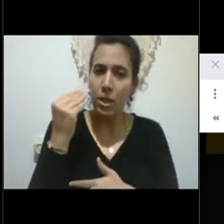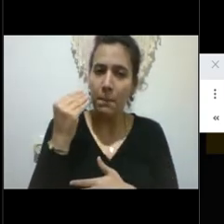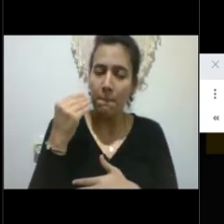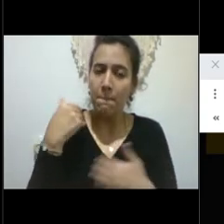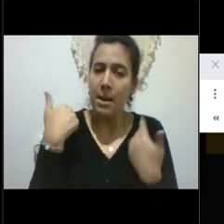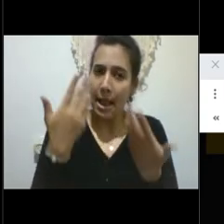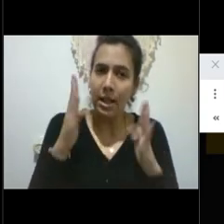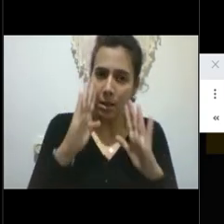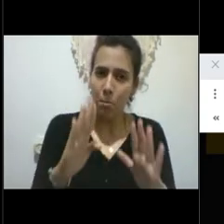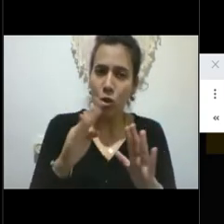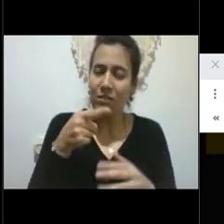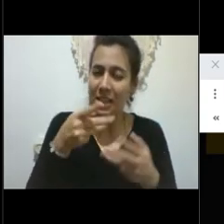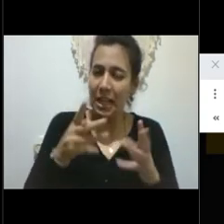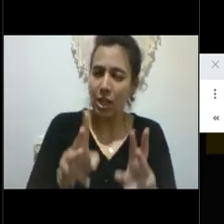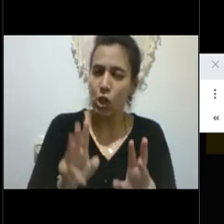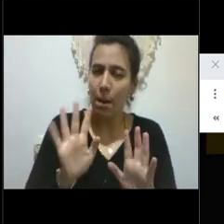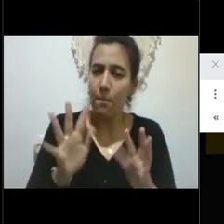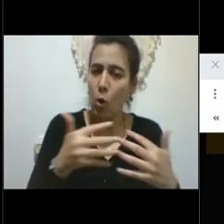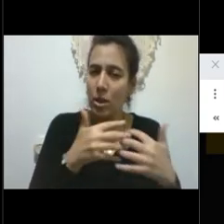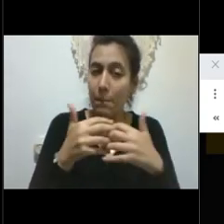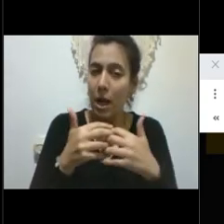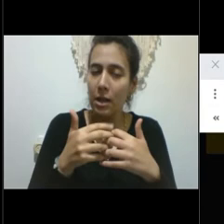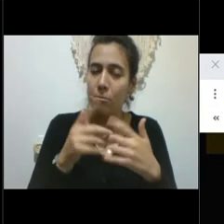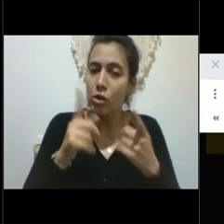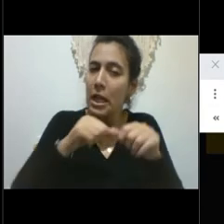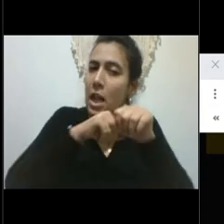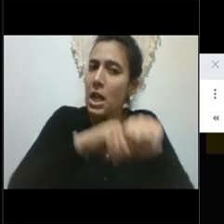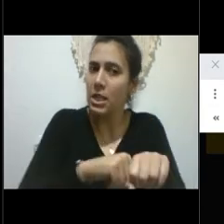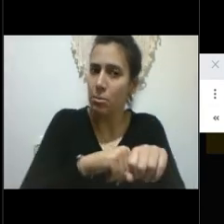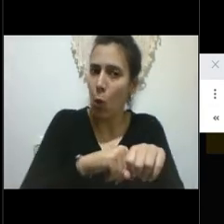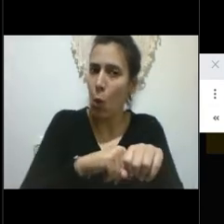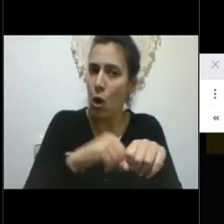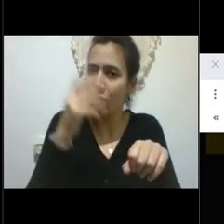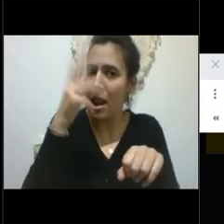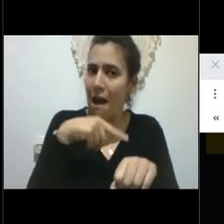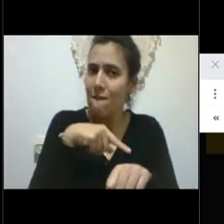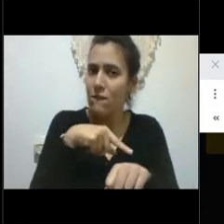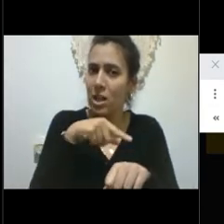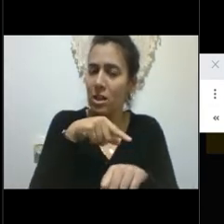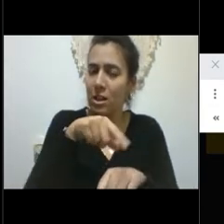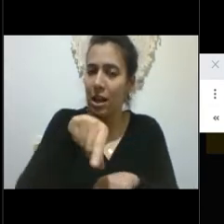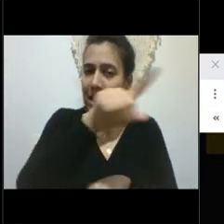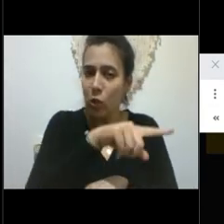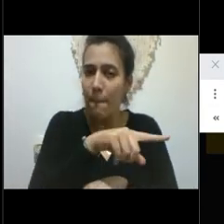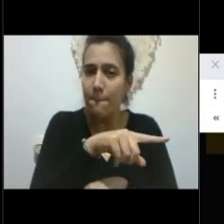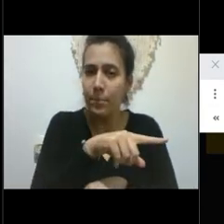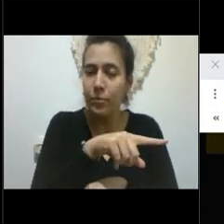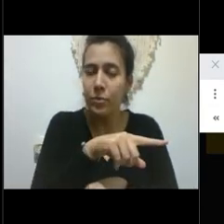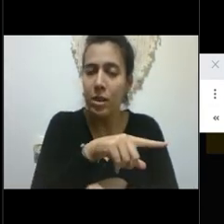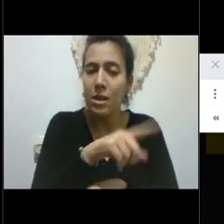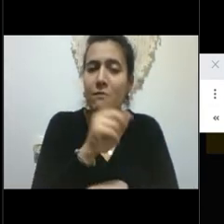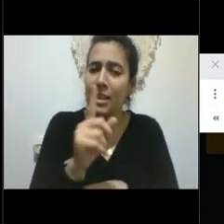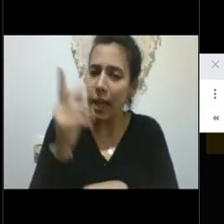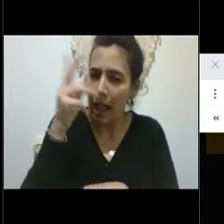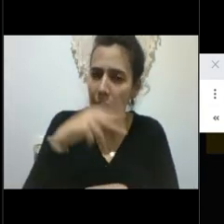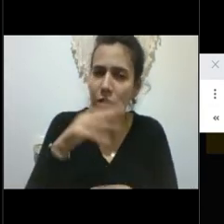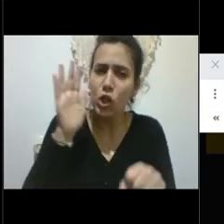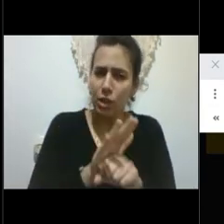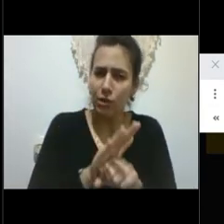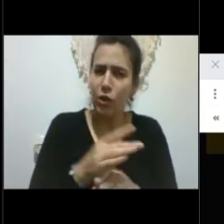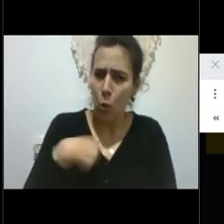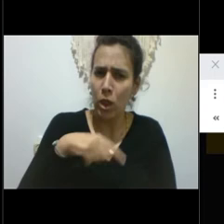לצמוך, להבין, וזה גם שיעור מעניין, וזה גם נקודות שאנחנו ניכנס אליהן. ידפקו אותנו, יגנבו